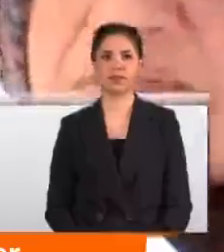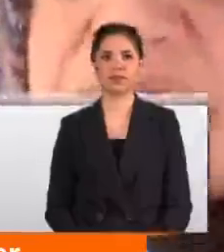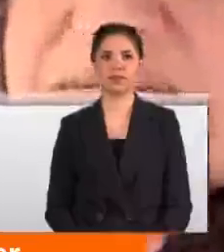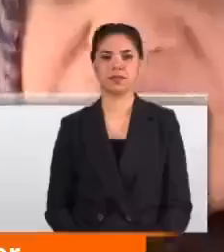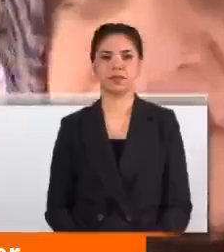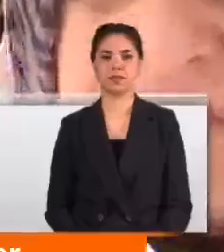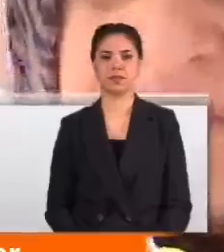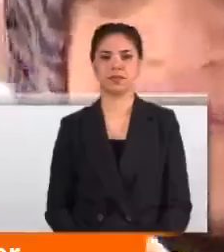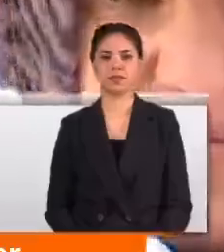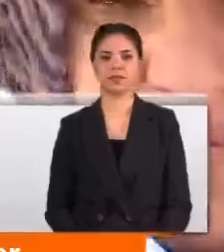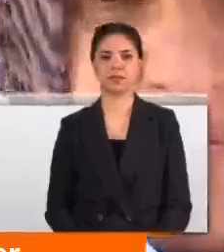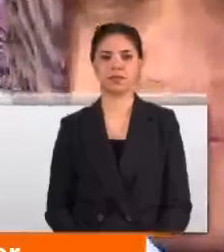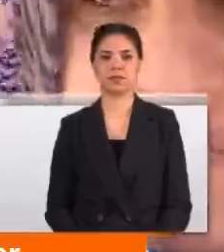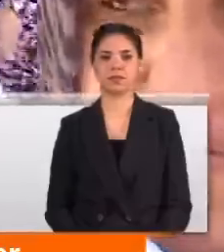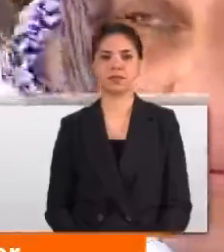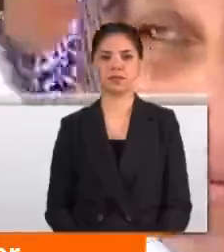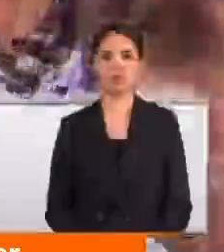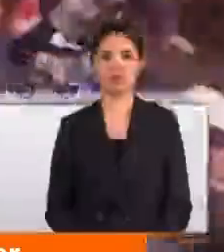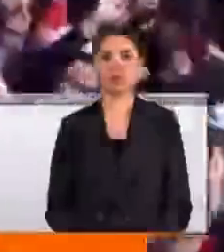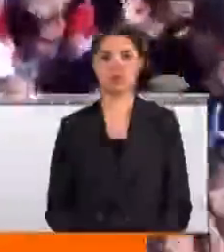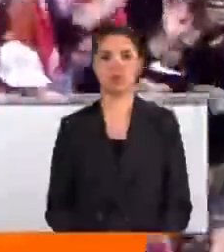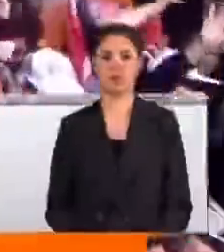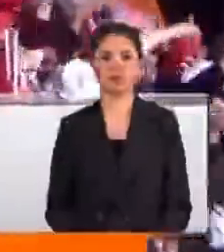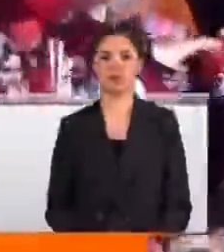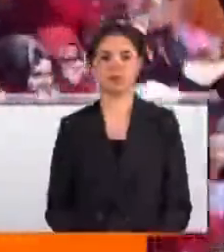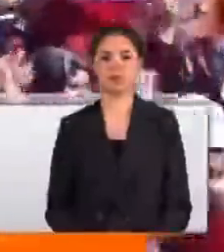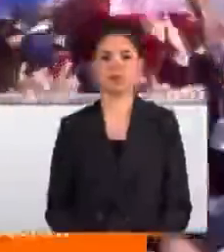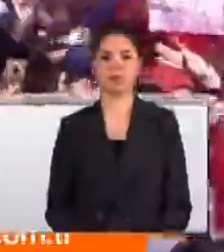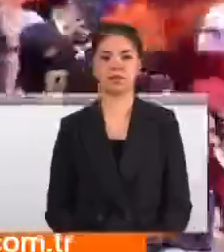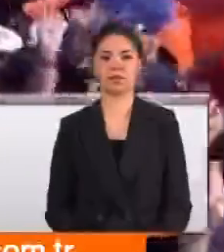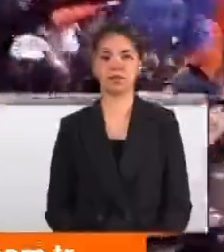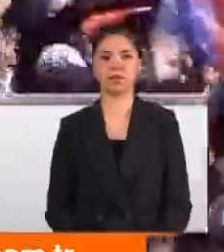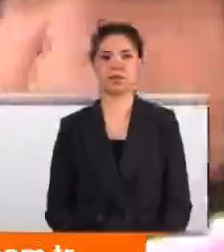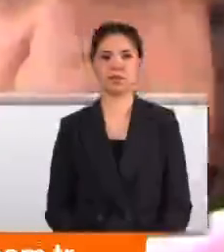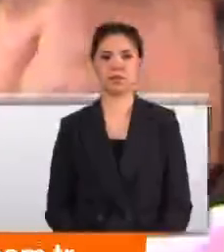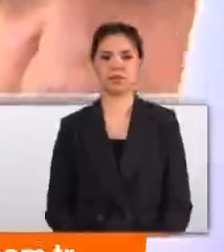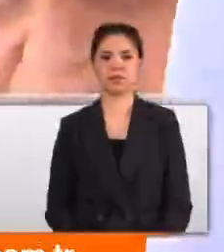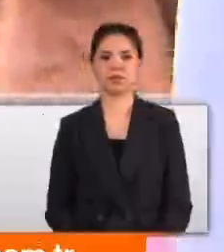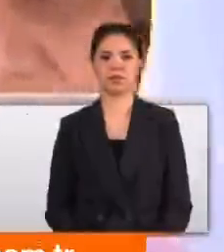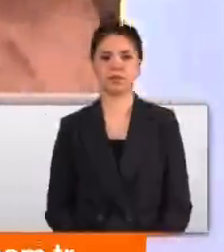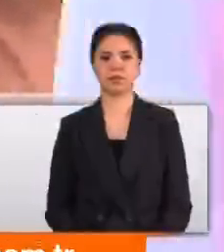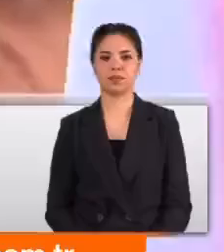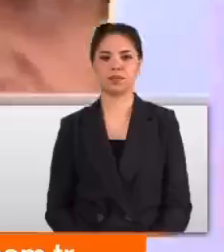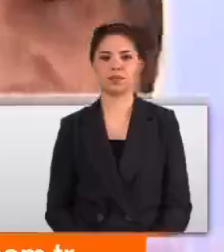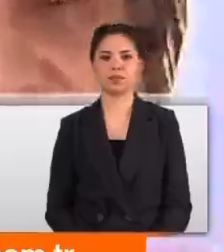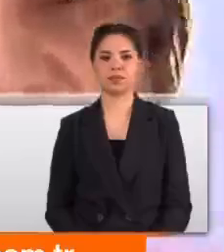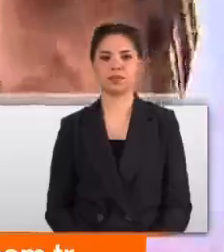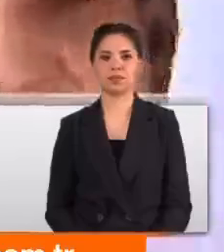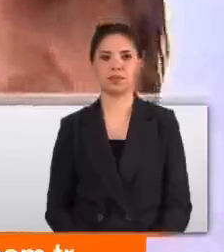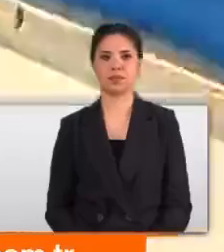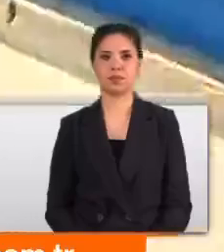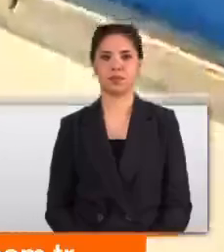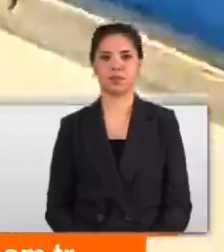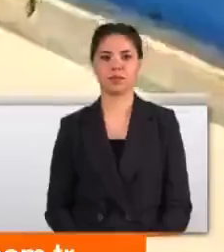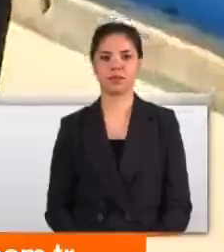Dili masaya oy çıkmaz buradan. PKK ile işbirliği yapanla işimiz olmaz. İnşallah ilk turda bu seçimi